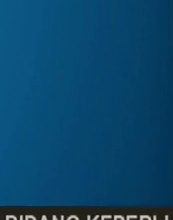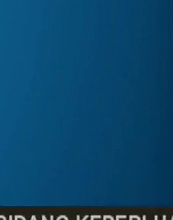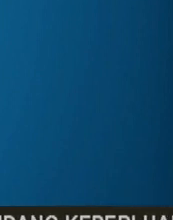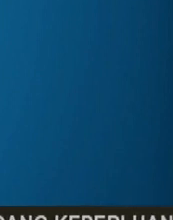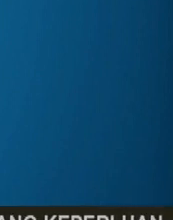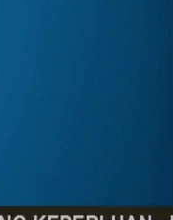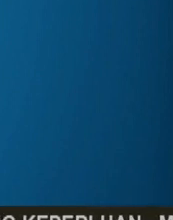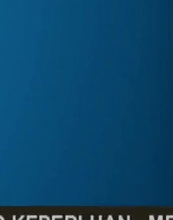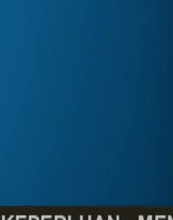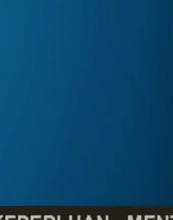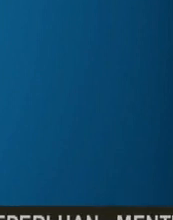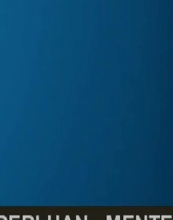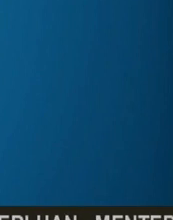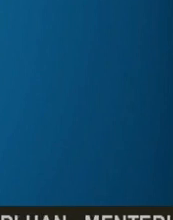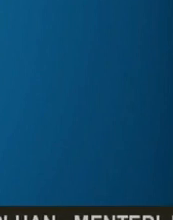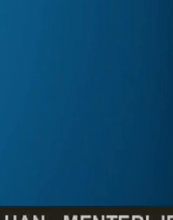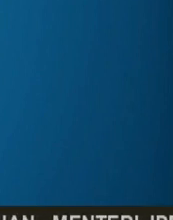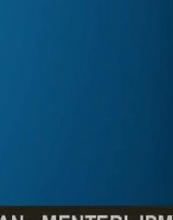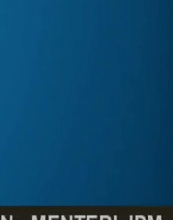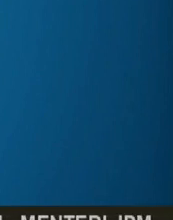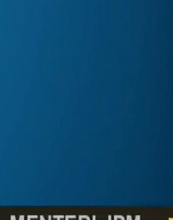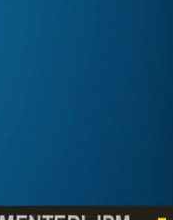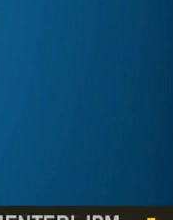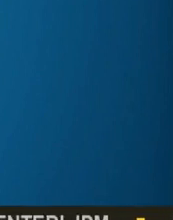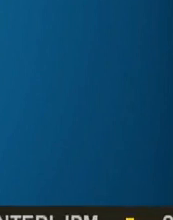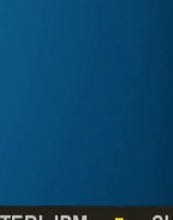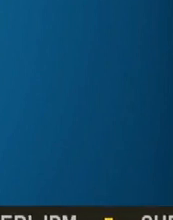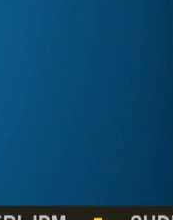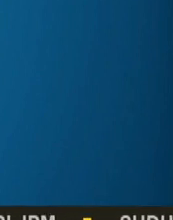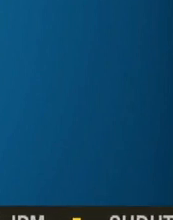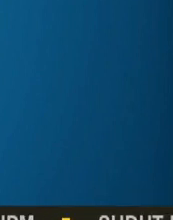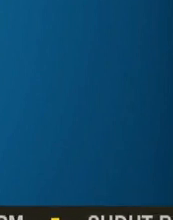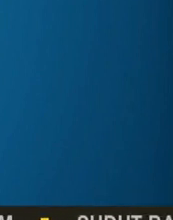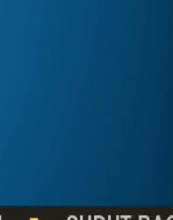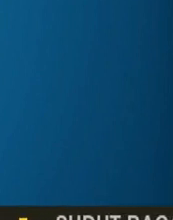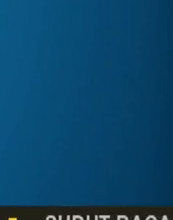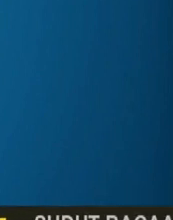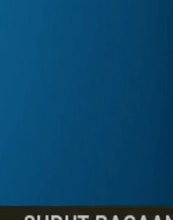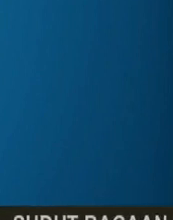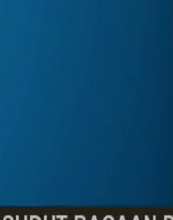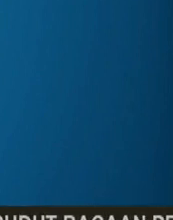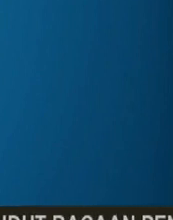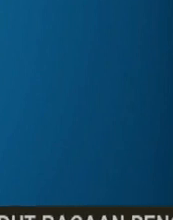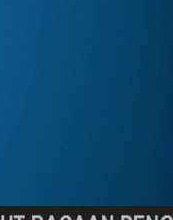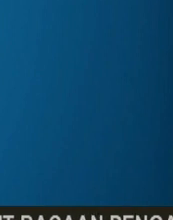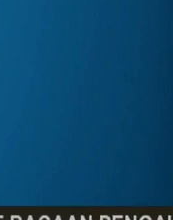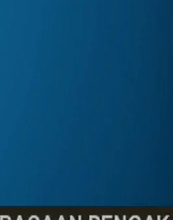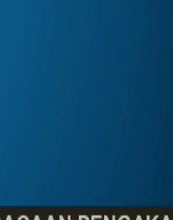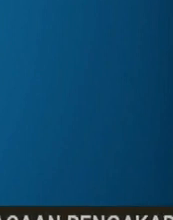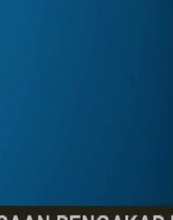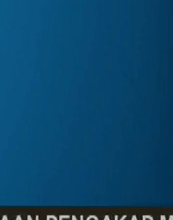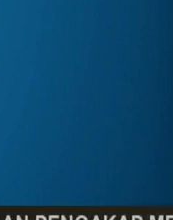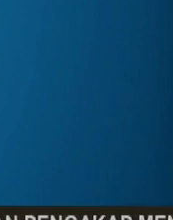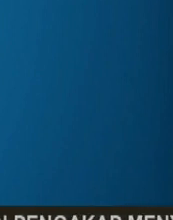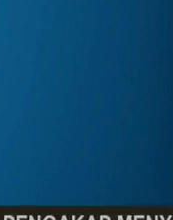bangunan komersial Kampung Madang dapatan adalah hasil dari pemantauan rutin yang dijalankan oleh bahagian penguatkuasa and